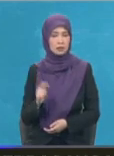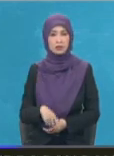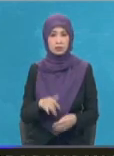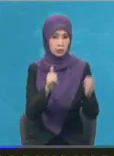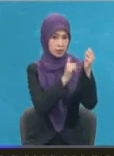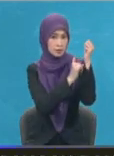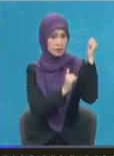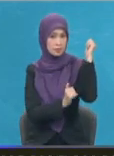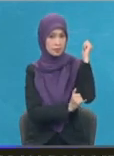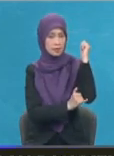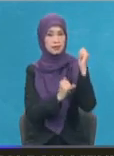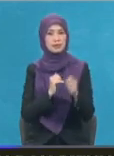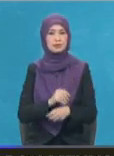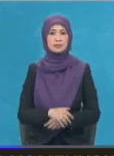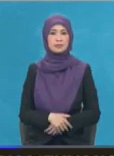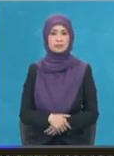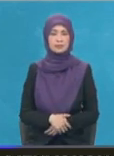Sultan Haji